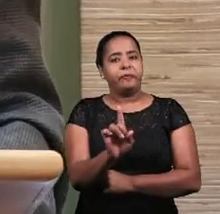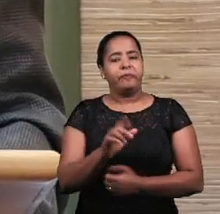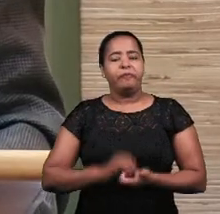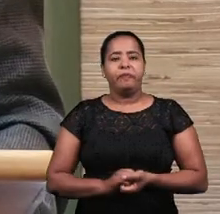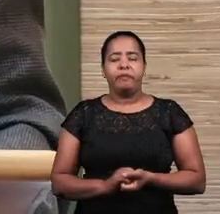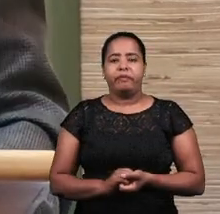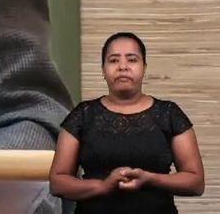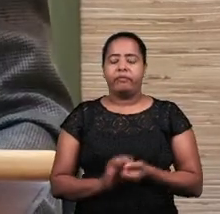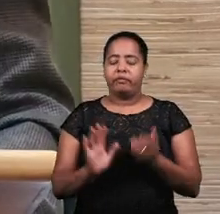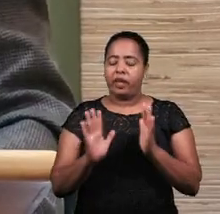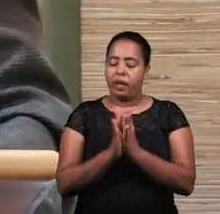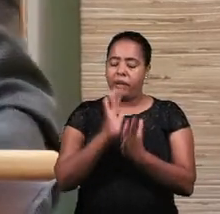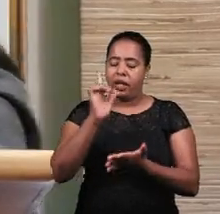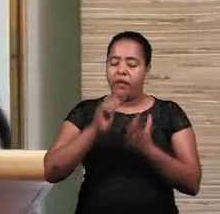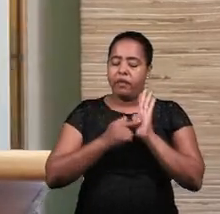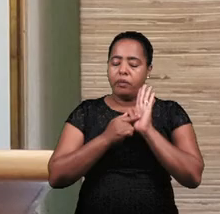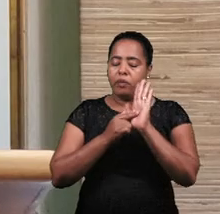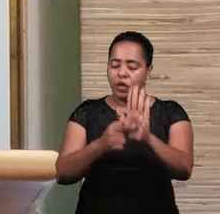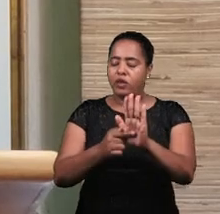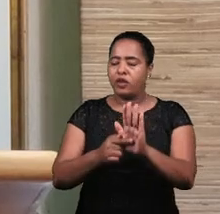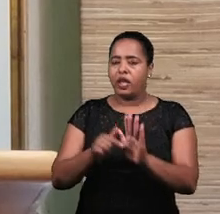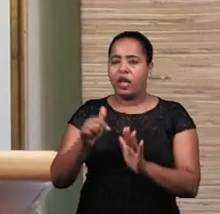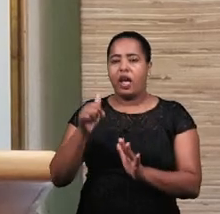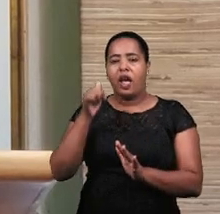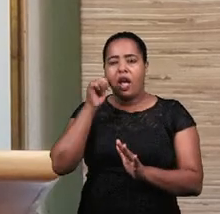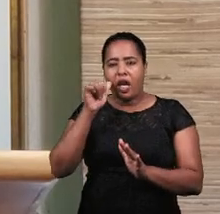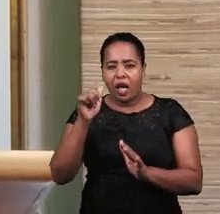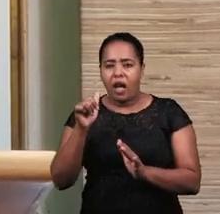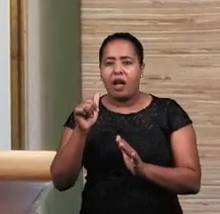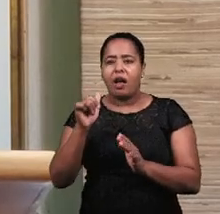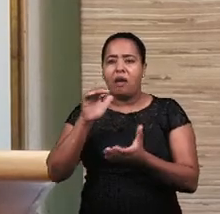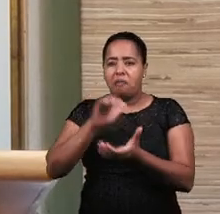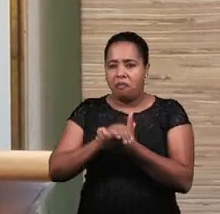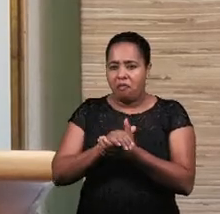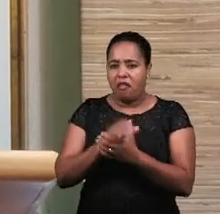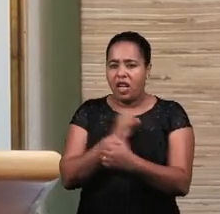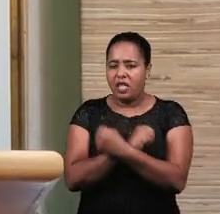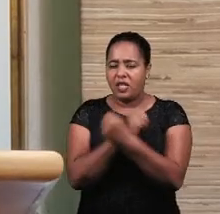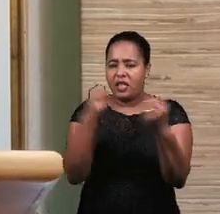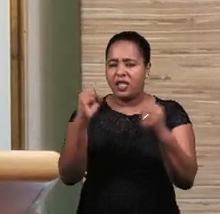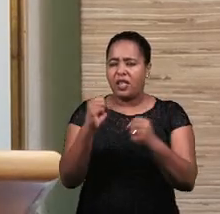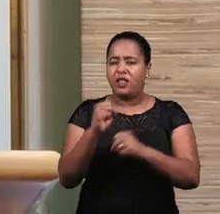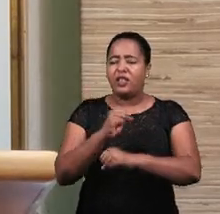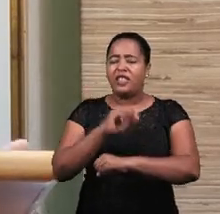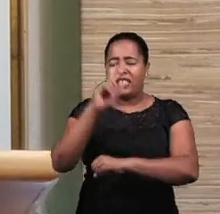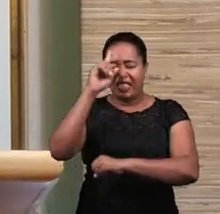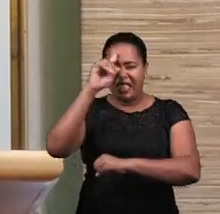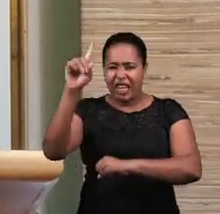Et là, la parole dit que la femme a pleuré pendant 7 jours. Imaginez,